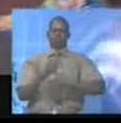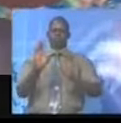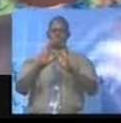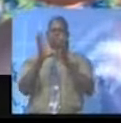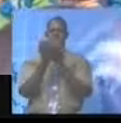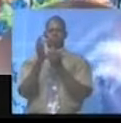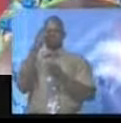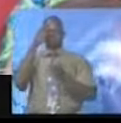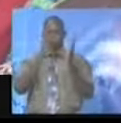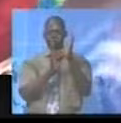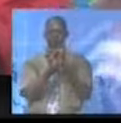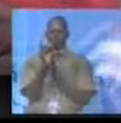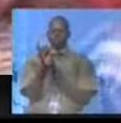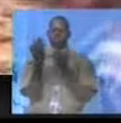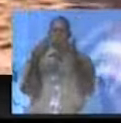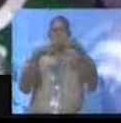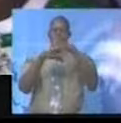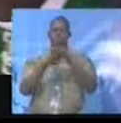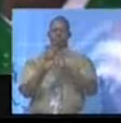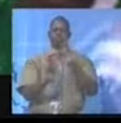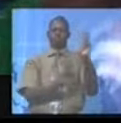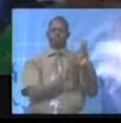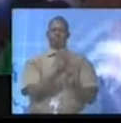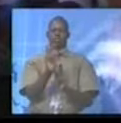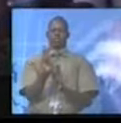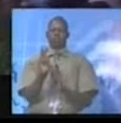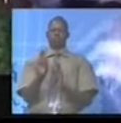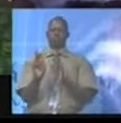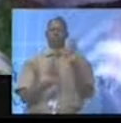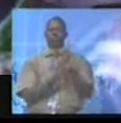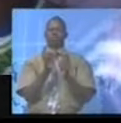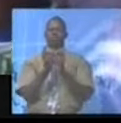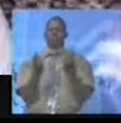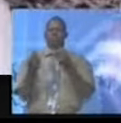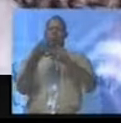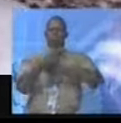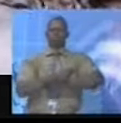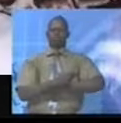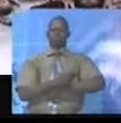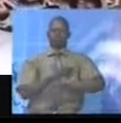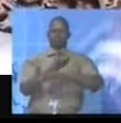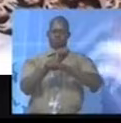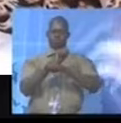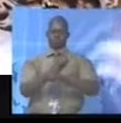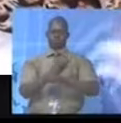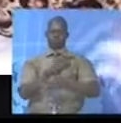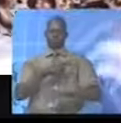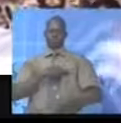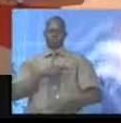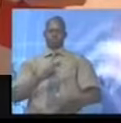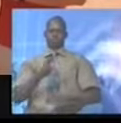le développement et de l'intégration des peuples. Public des grands jours, sommités coutumières,